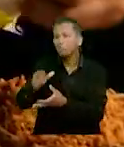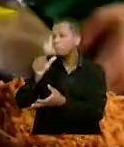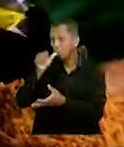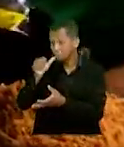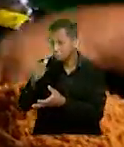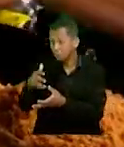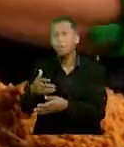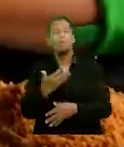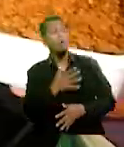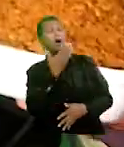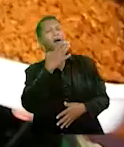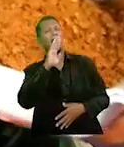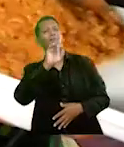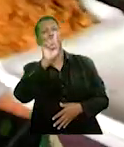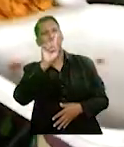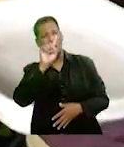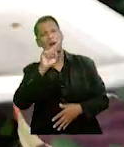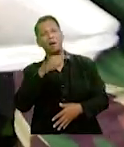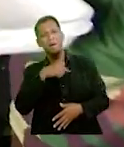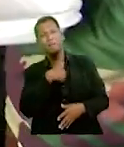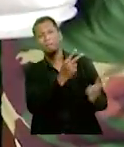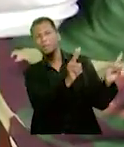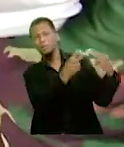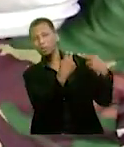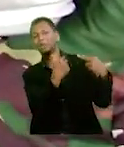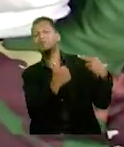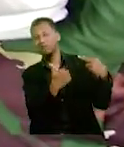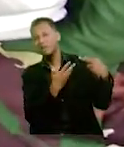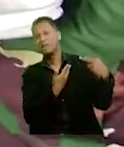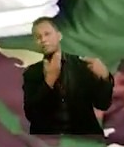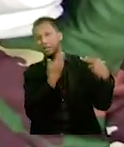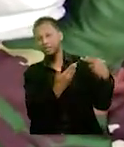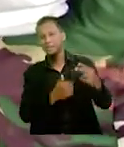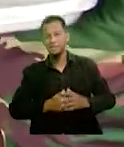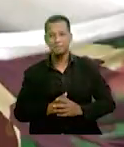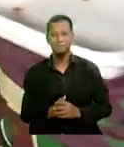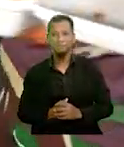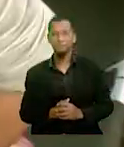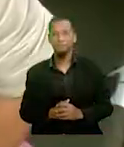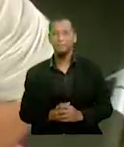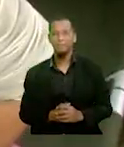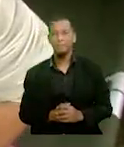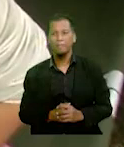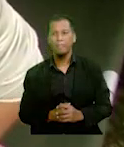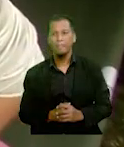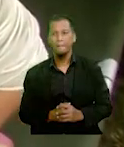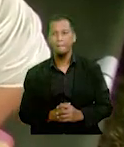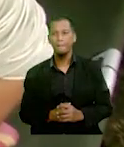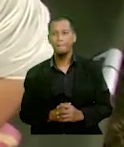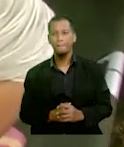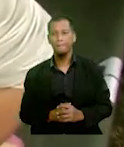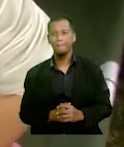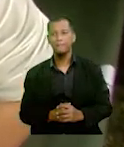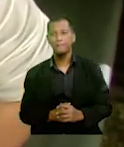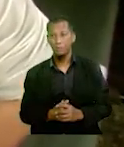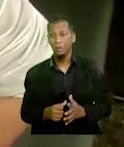ya, udah peduli sama kita semua yang ada di sini gitu. Terus Bu, apakah kebutuhan logistik sudah terpenuhi, apa aja nih yang belum terpenuhi Bu? Ya